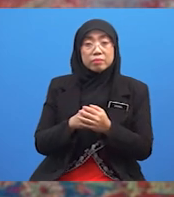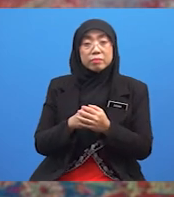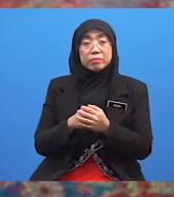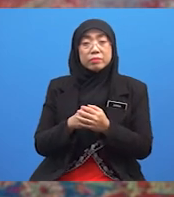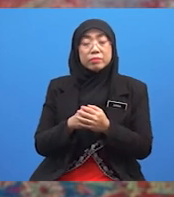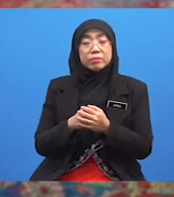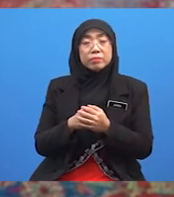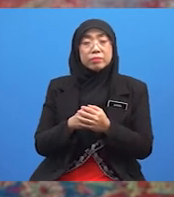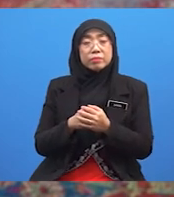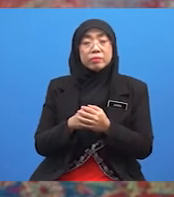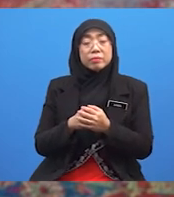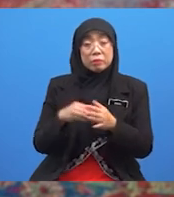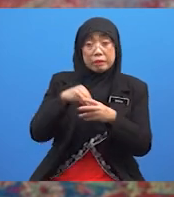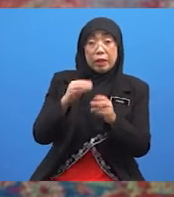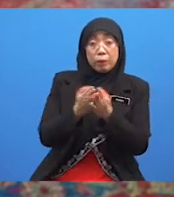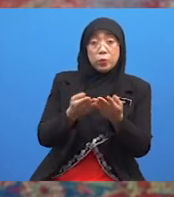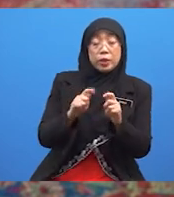yang bernama Ki Taram Bulung.